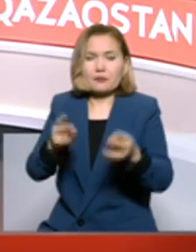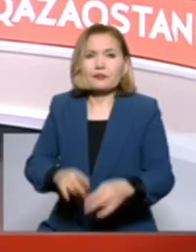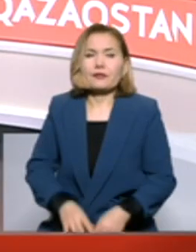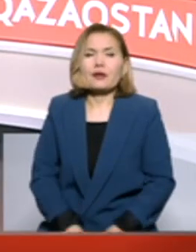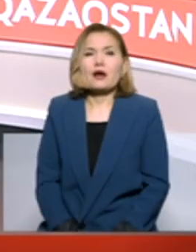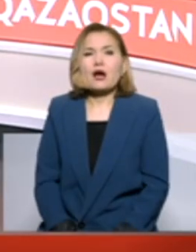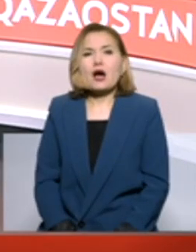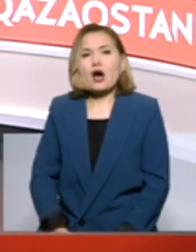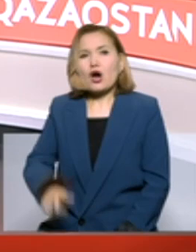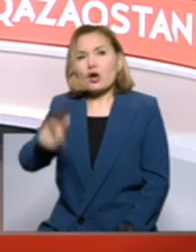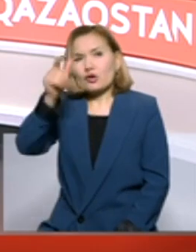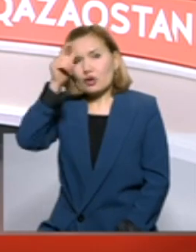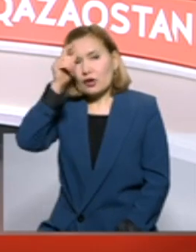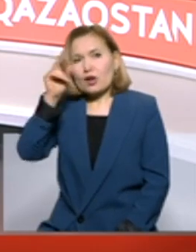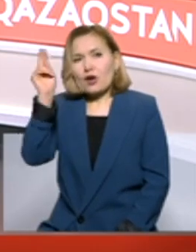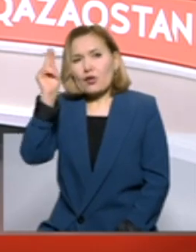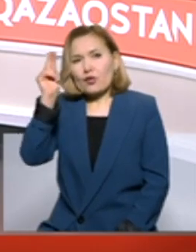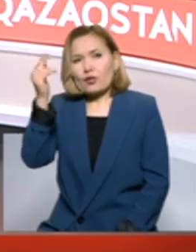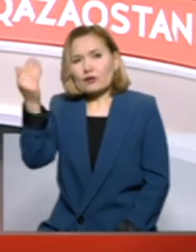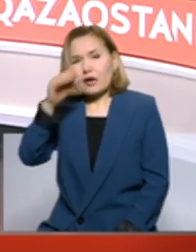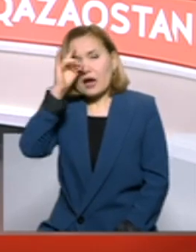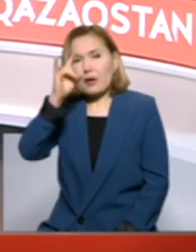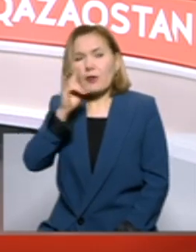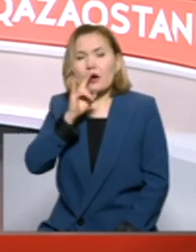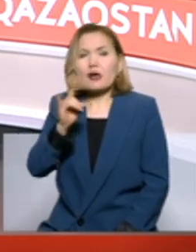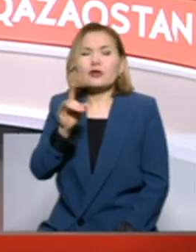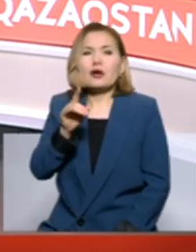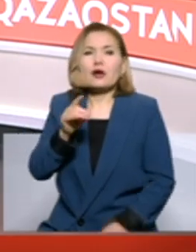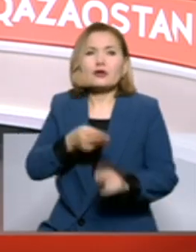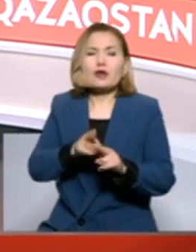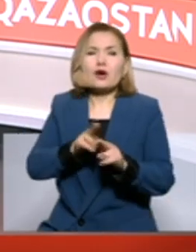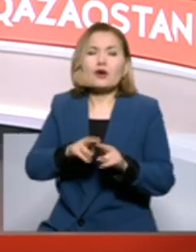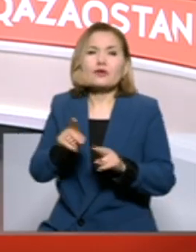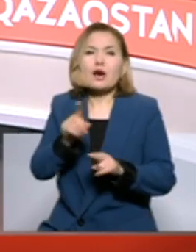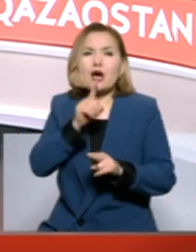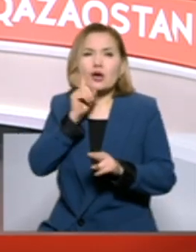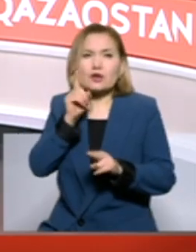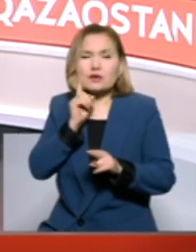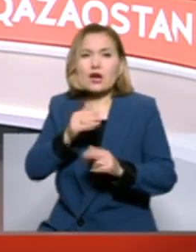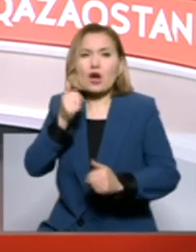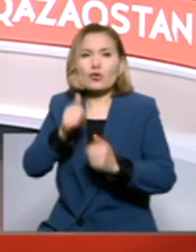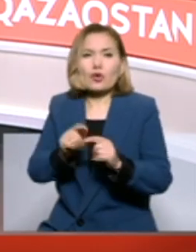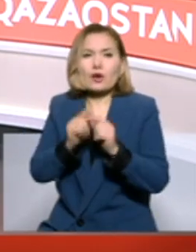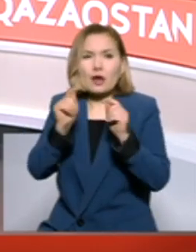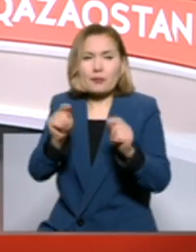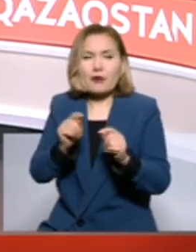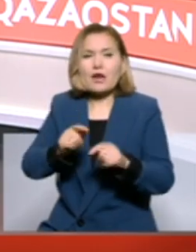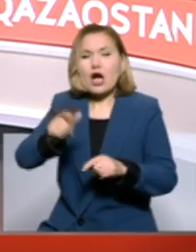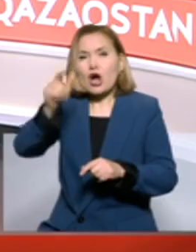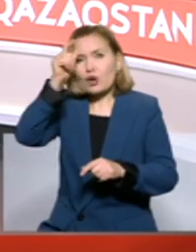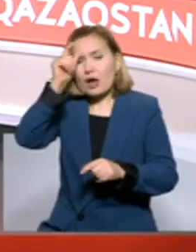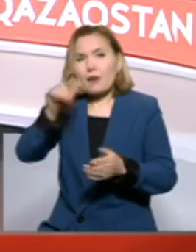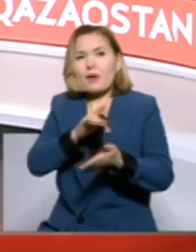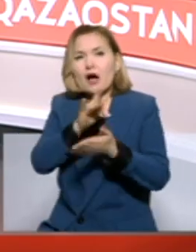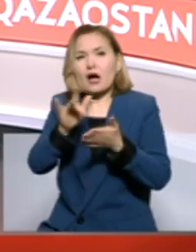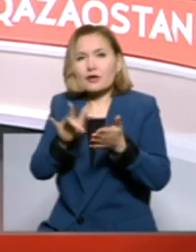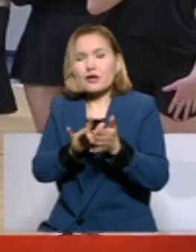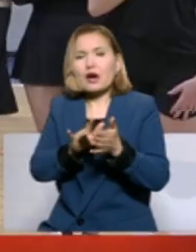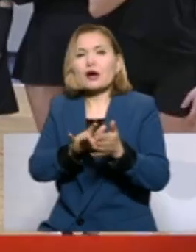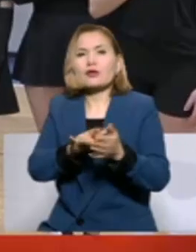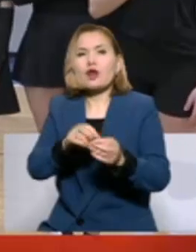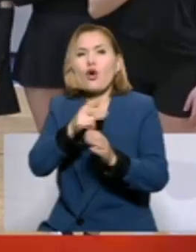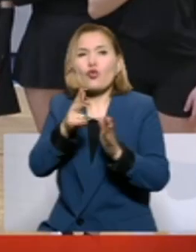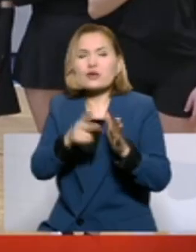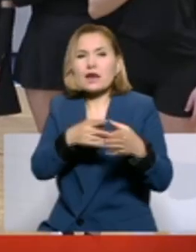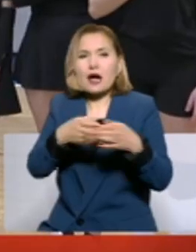Өзгеде ақпарат, Түркияда оқитын қазақстандық студент қыздар арасында волейбол турнирі өтті. Жарысқа Түркияның 17 қаласынан